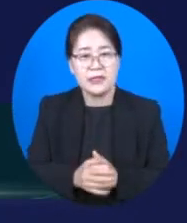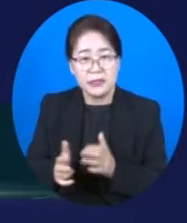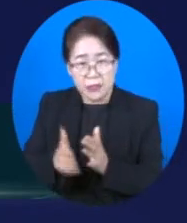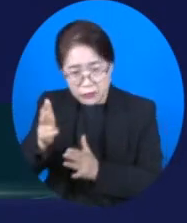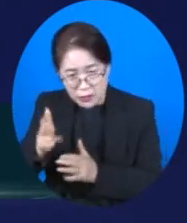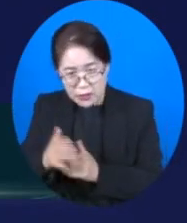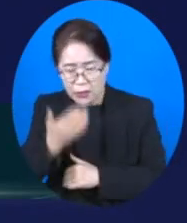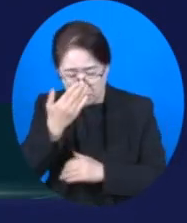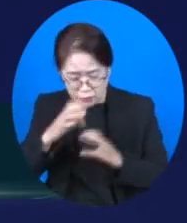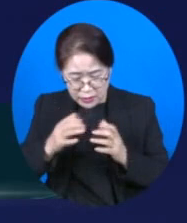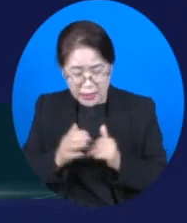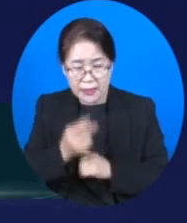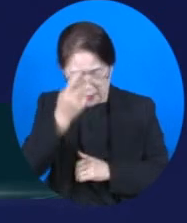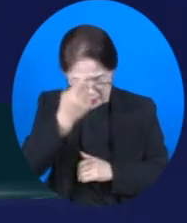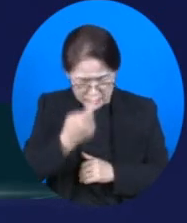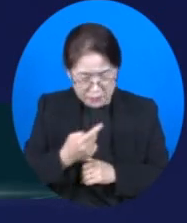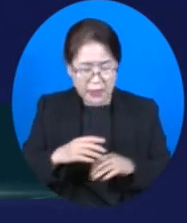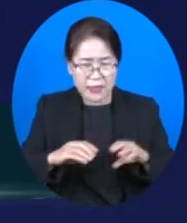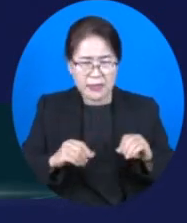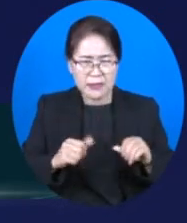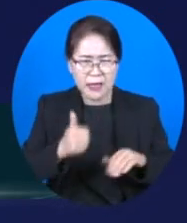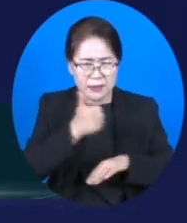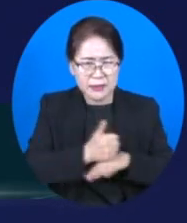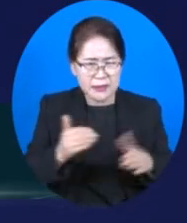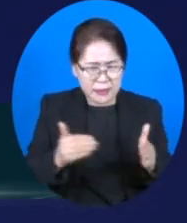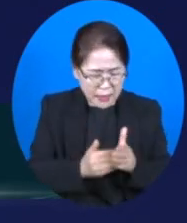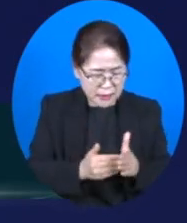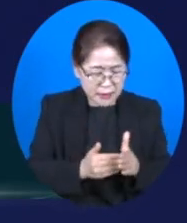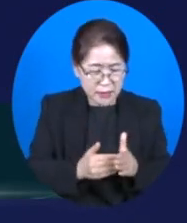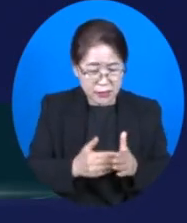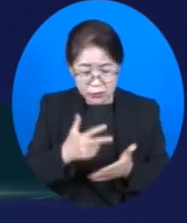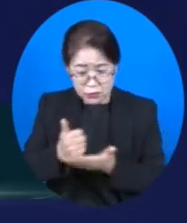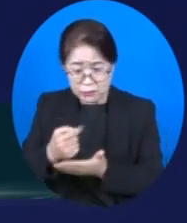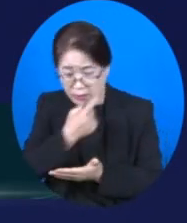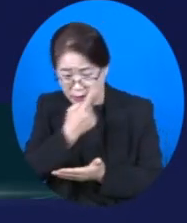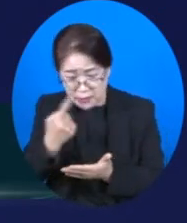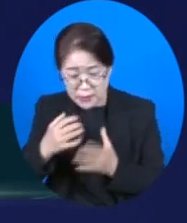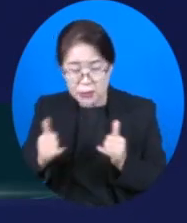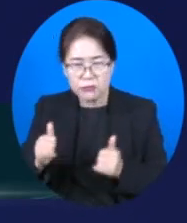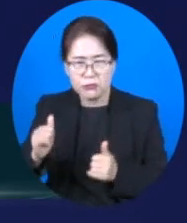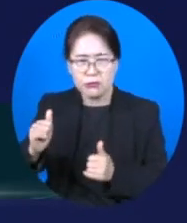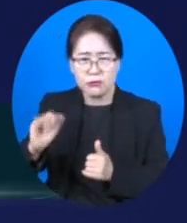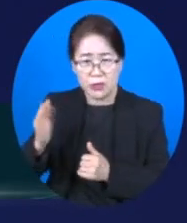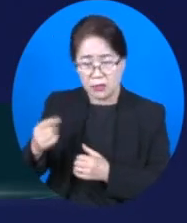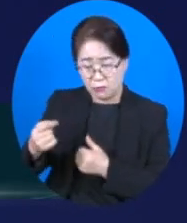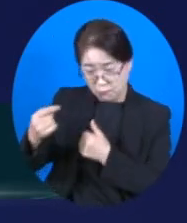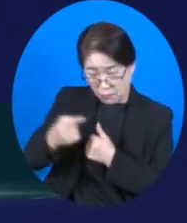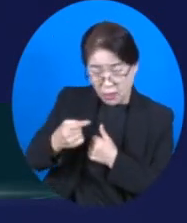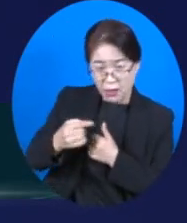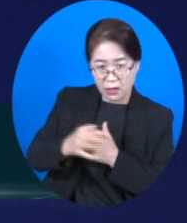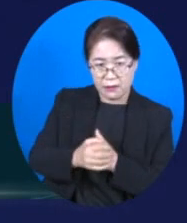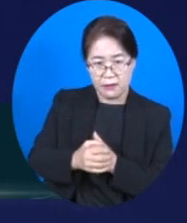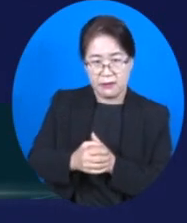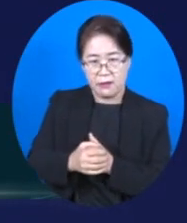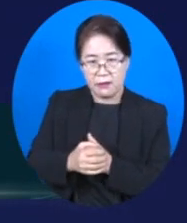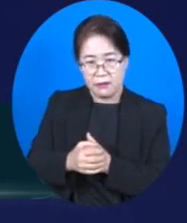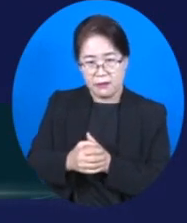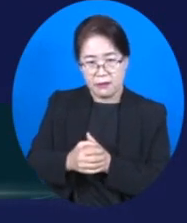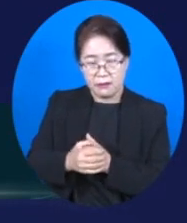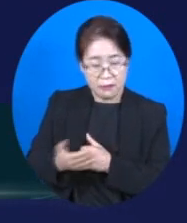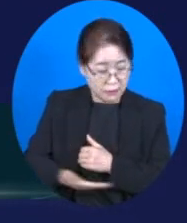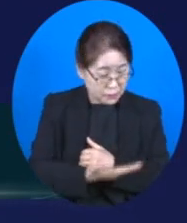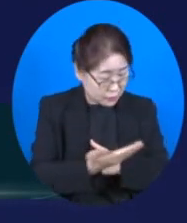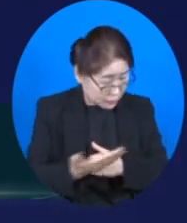예루살렘과 유대와 사마리아 땅끝까지 나아가서 증인이 되라고 말씀하셨거든요. 그런데 그들은 성령의 권능을 받았습니까? 안